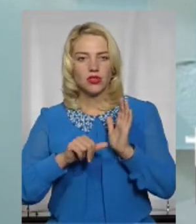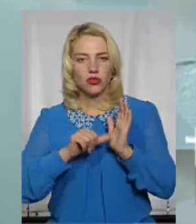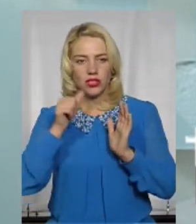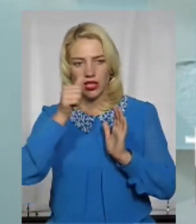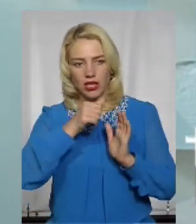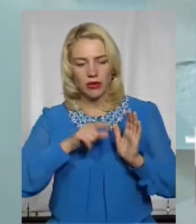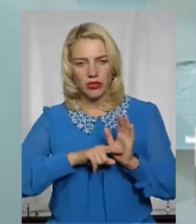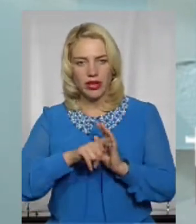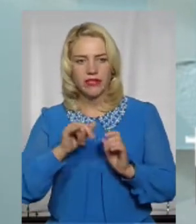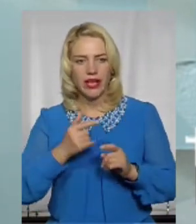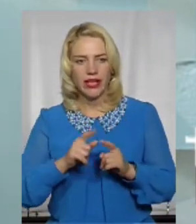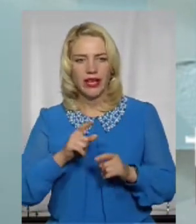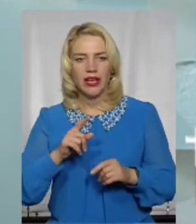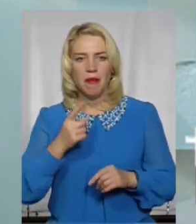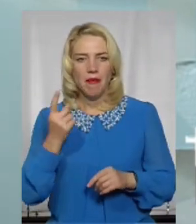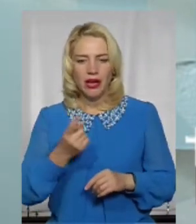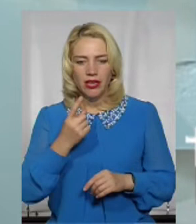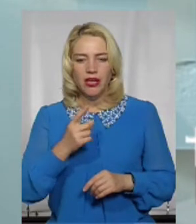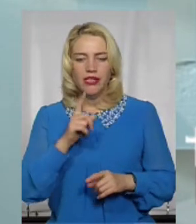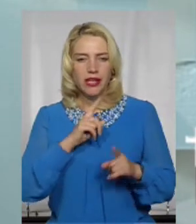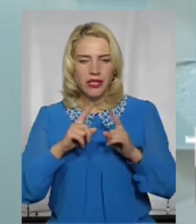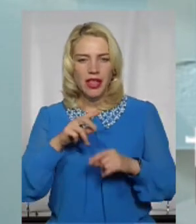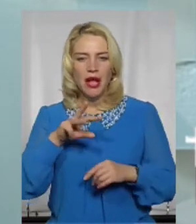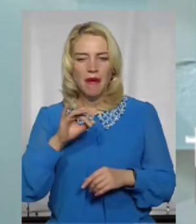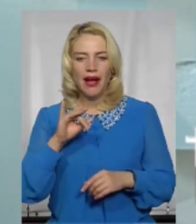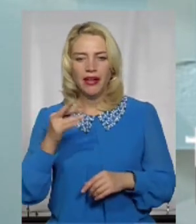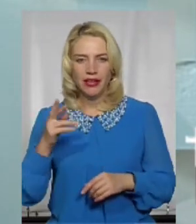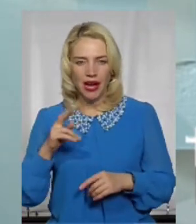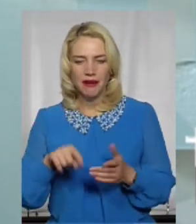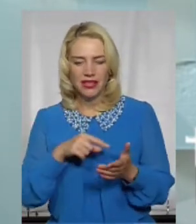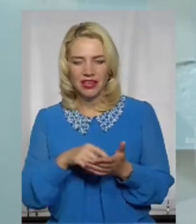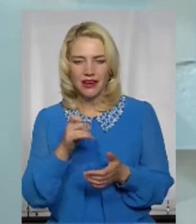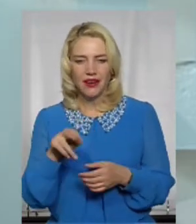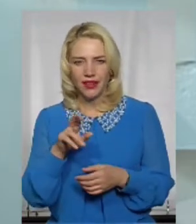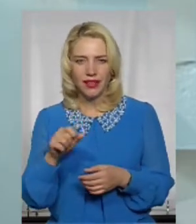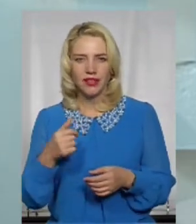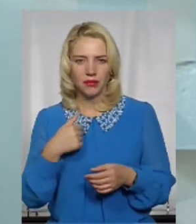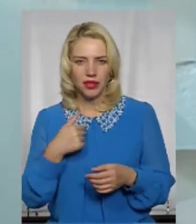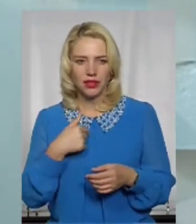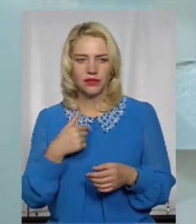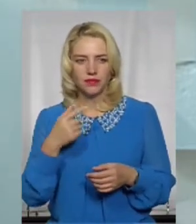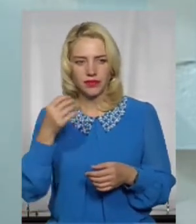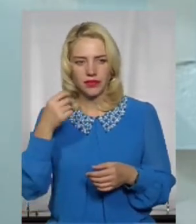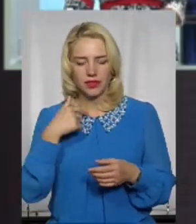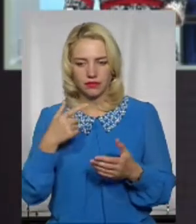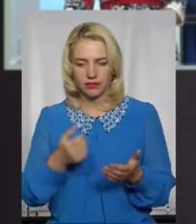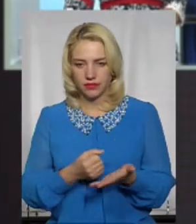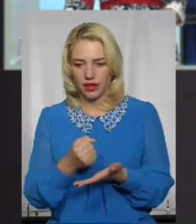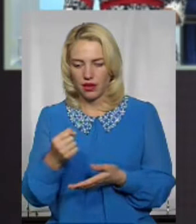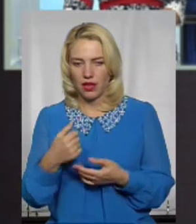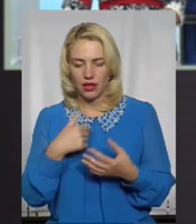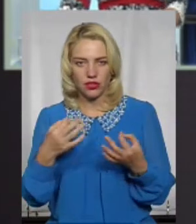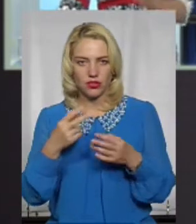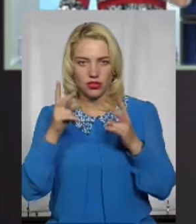рік почався, перше засідання в мерії міській раді, значить, і направляють такого мене туди, я ще там нічого не знаю